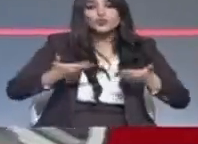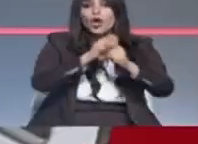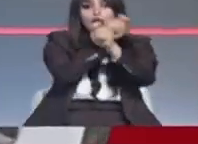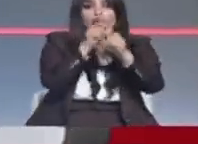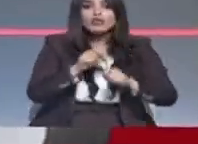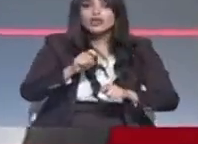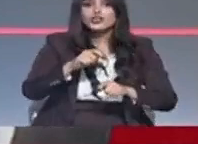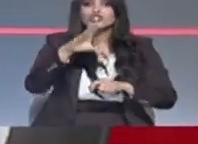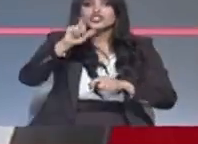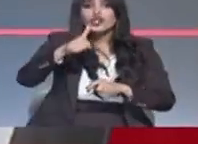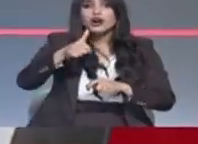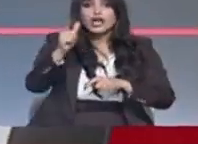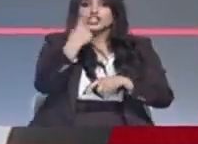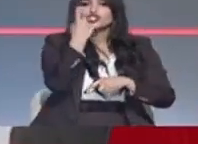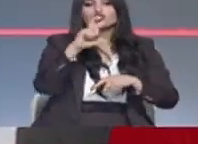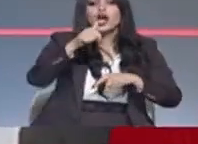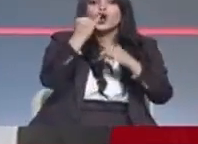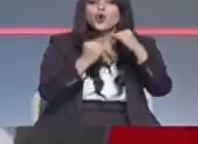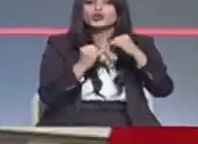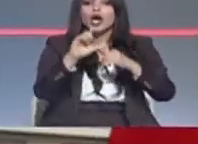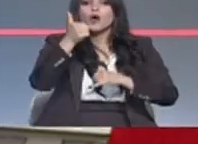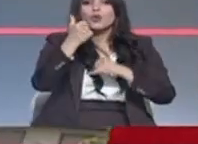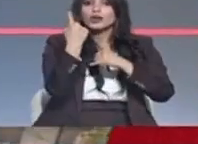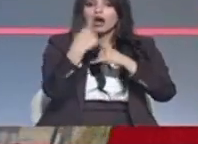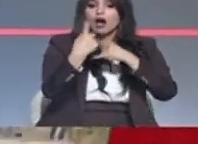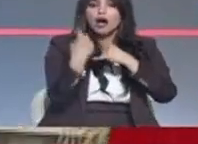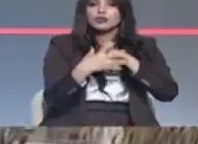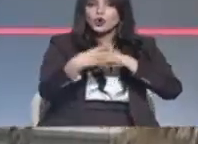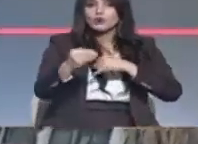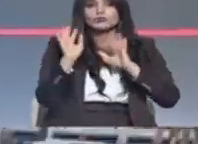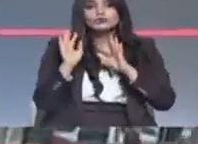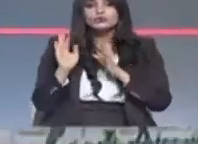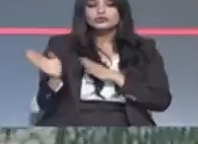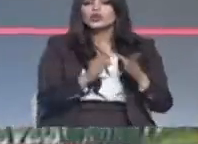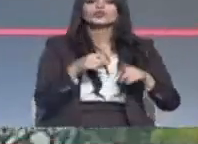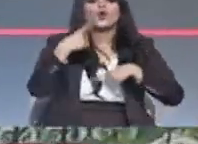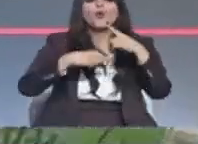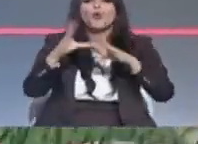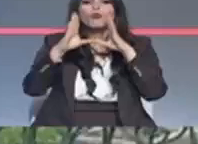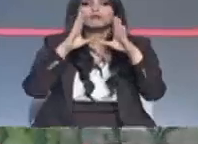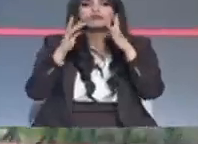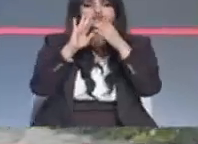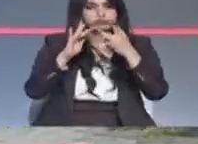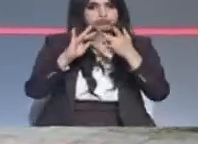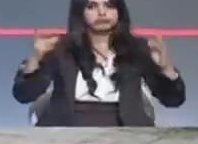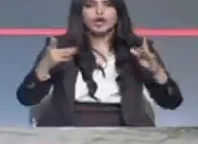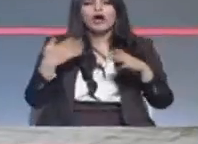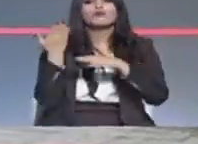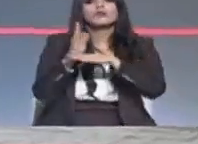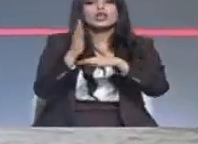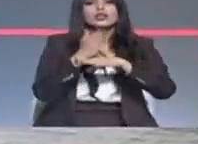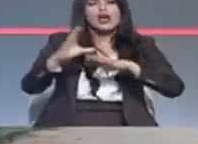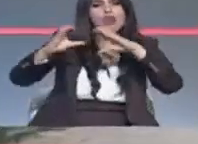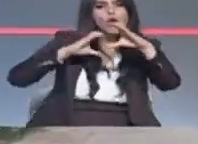أنا شهر ونص ما خرجت من داري أول نهار خرجت. وإذا كل هذا تصير وسائل التواصل الاجتماعي بما توفره من